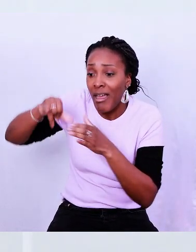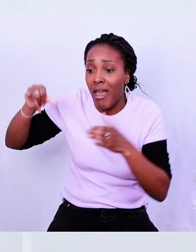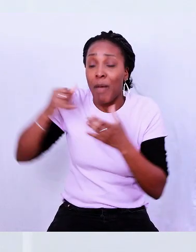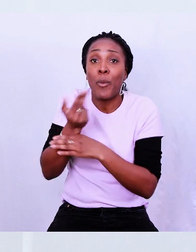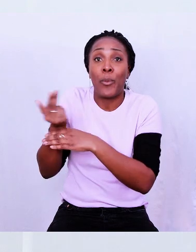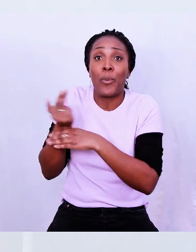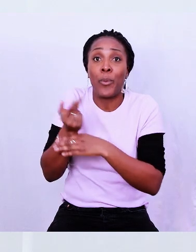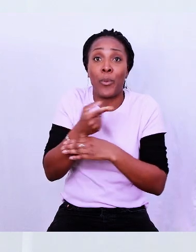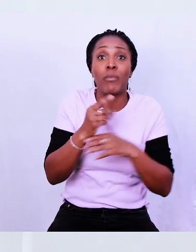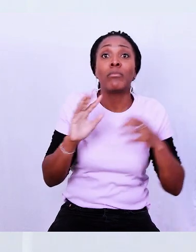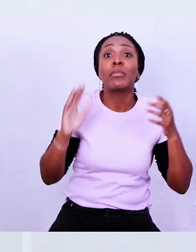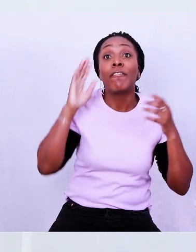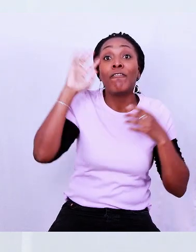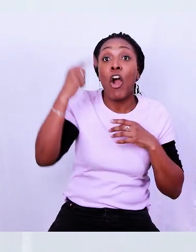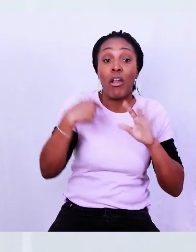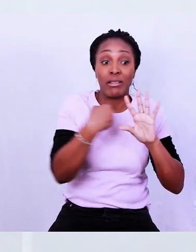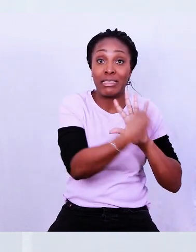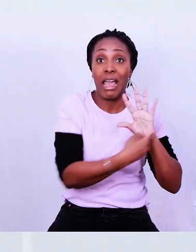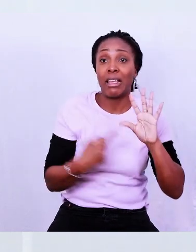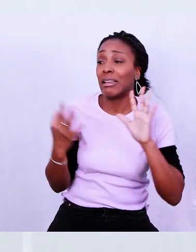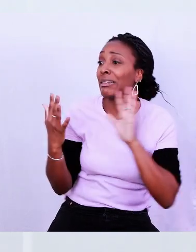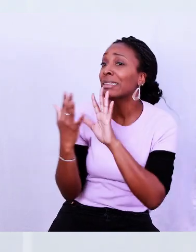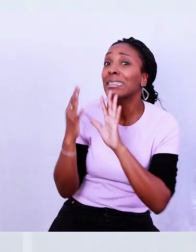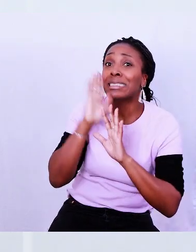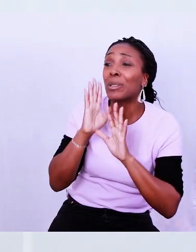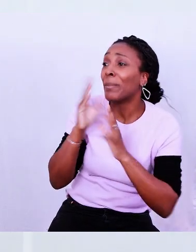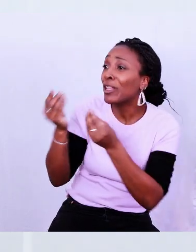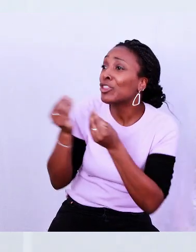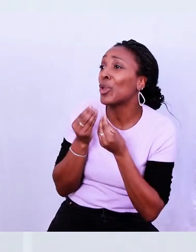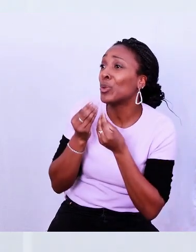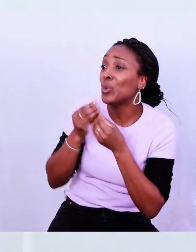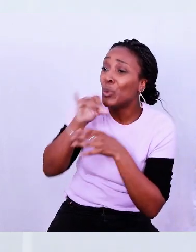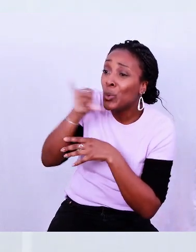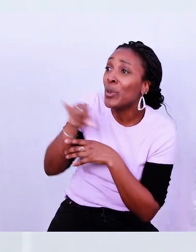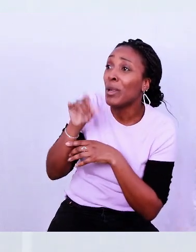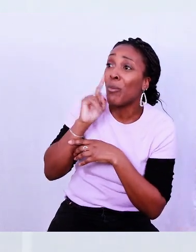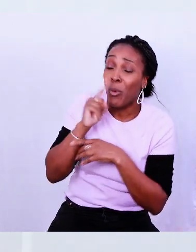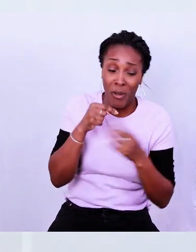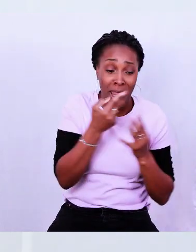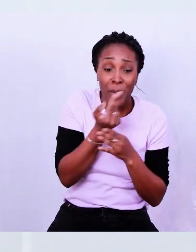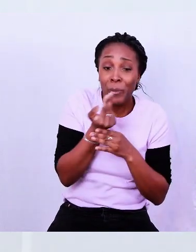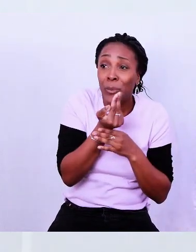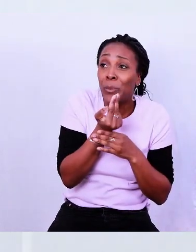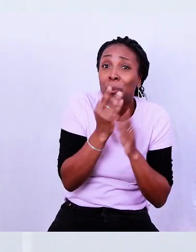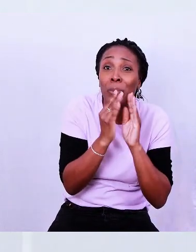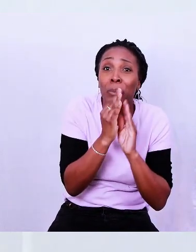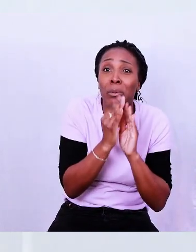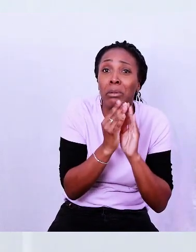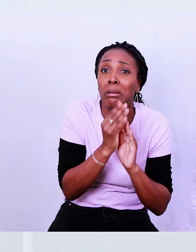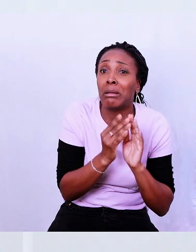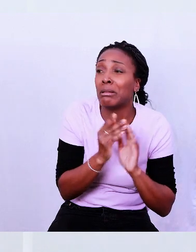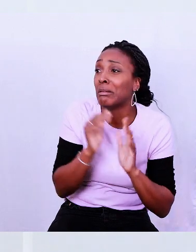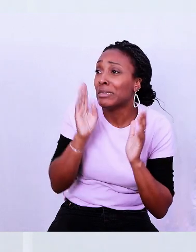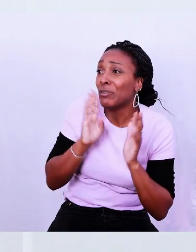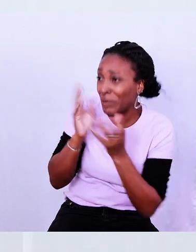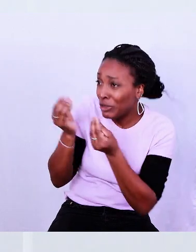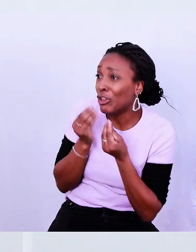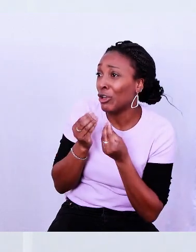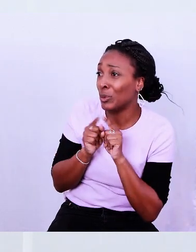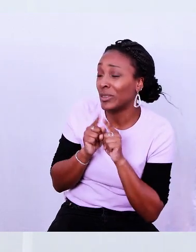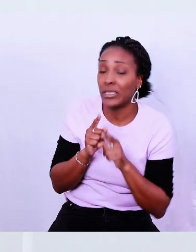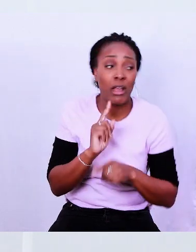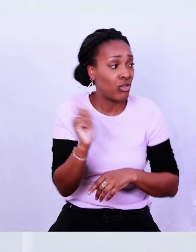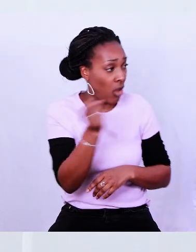s'éteignent. » Les sages répondirent « Non, il n'y aura pas assez pour nous et pour vous. Allez plutôt chez ceux qui en vendent